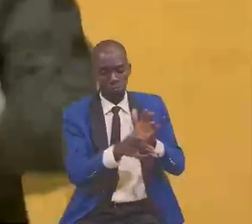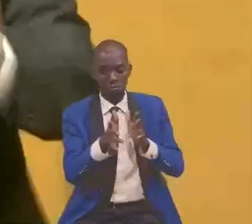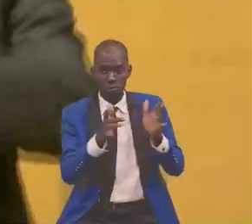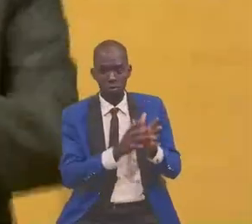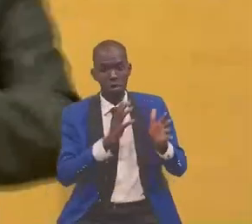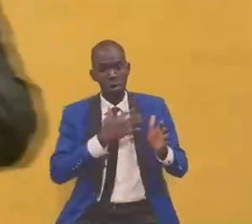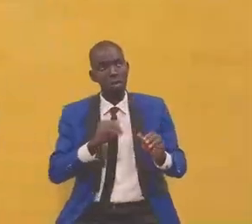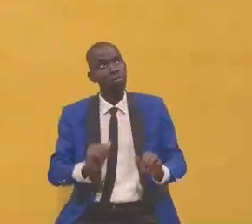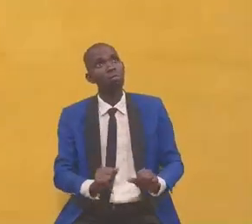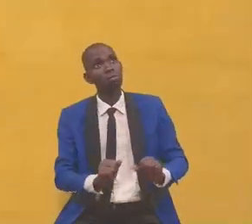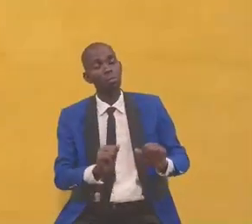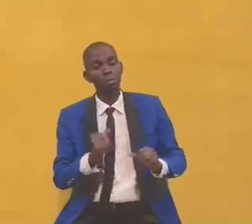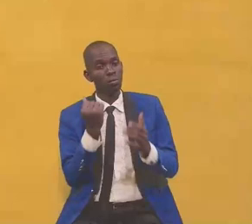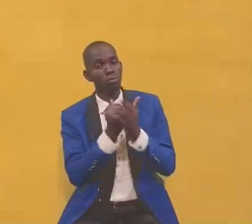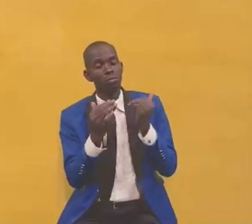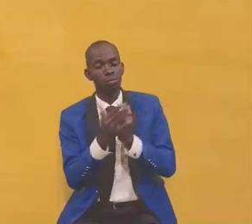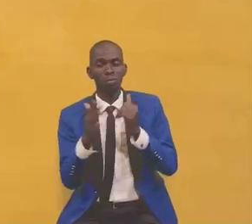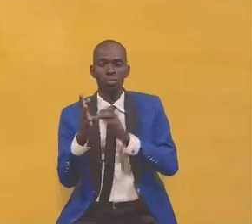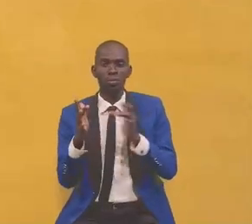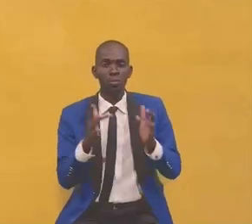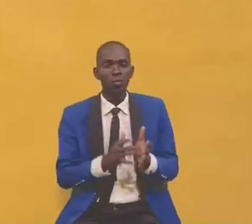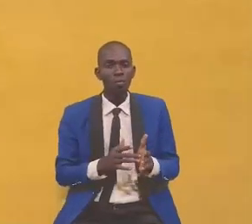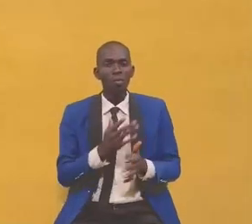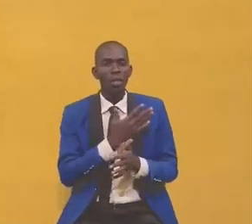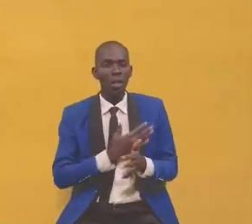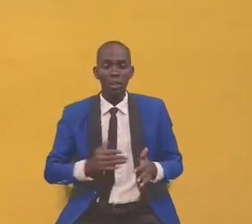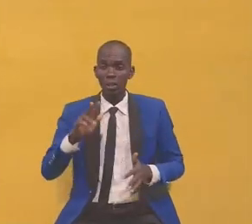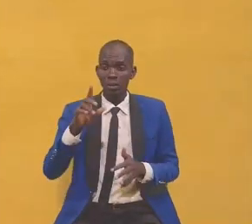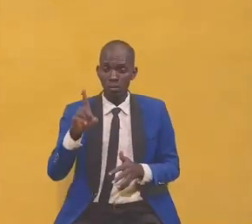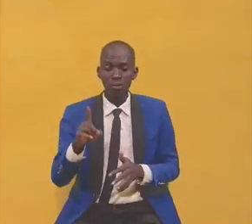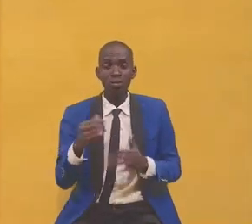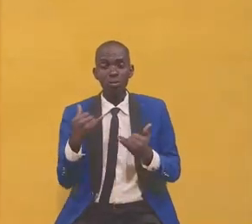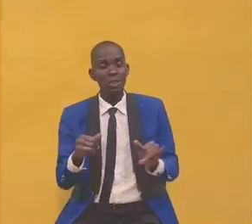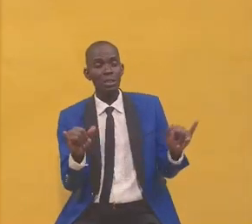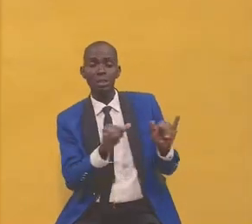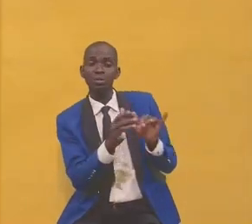Dieu l'a élevé par sa droite